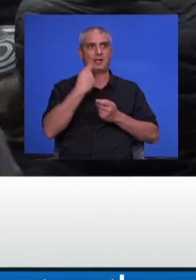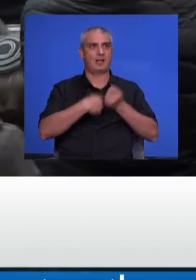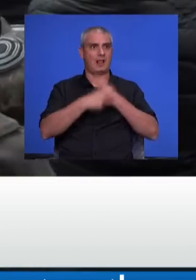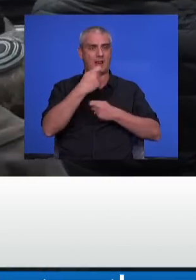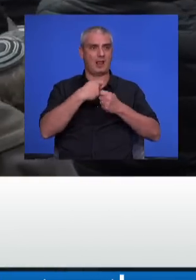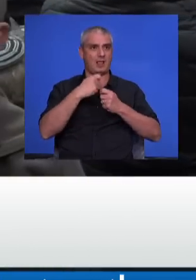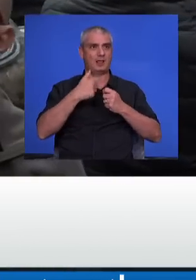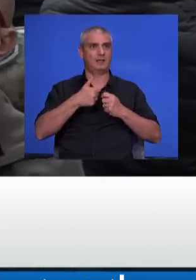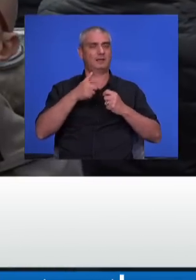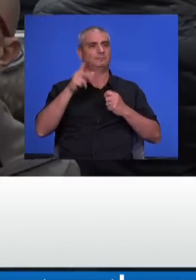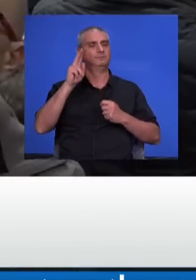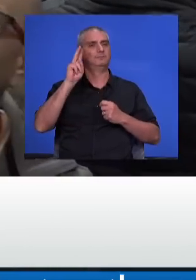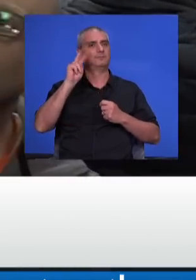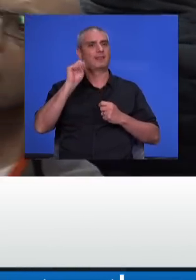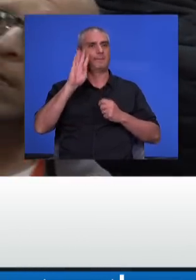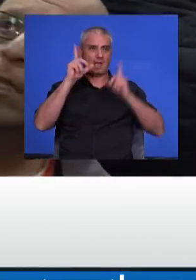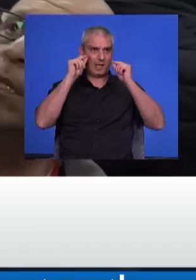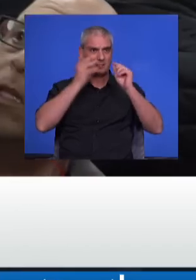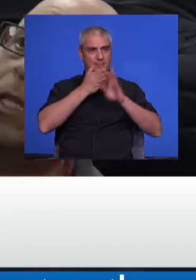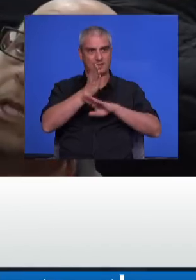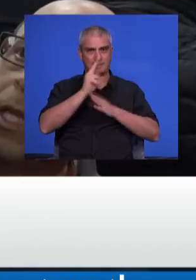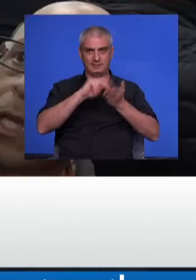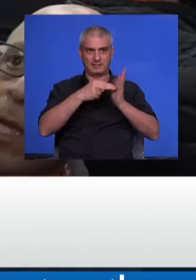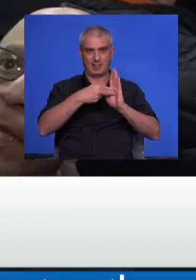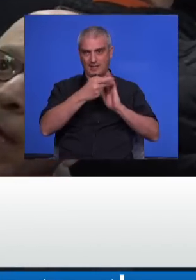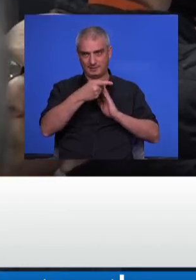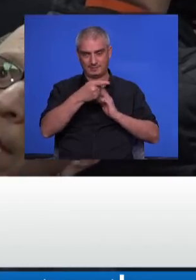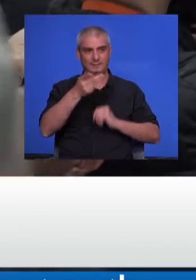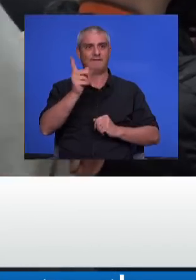ברקת נכנס לחדר, ו